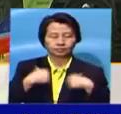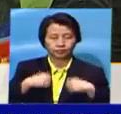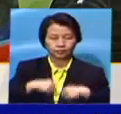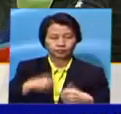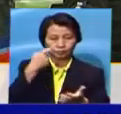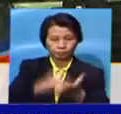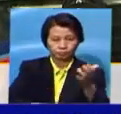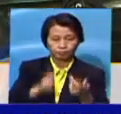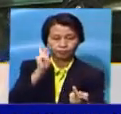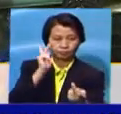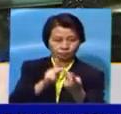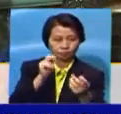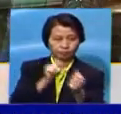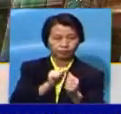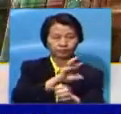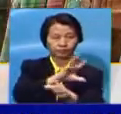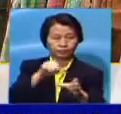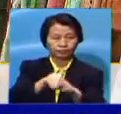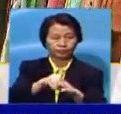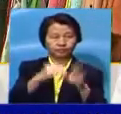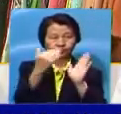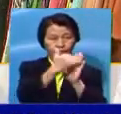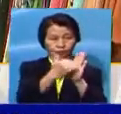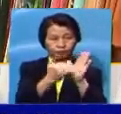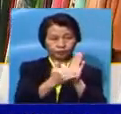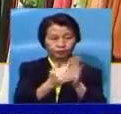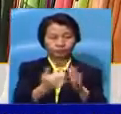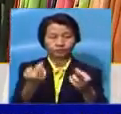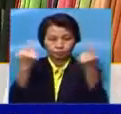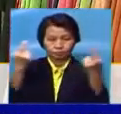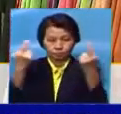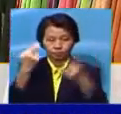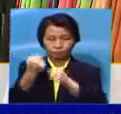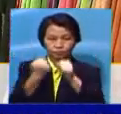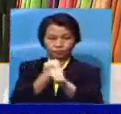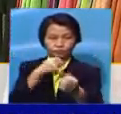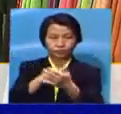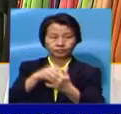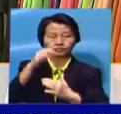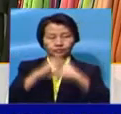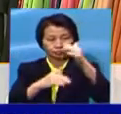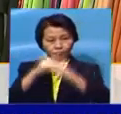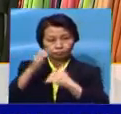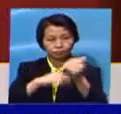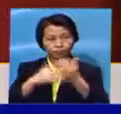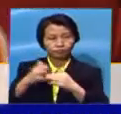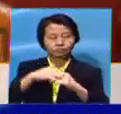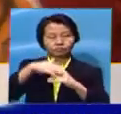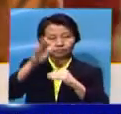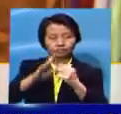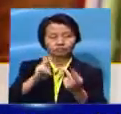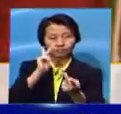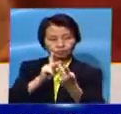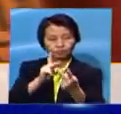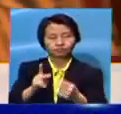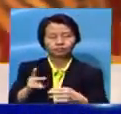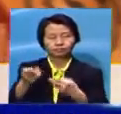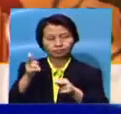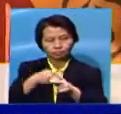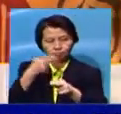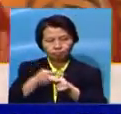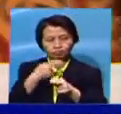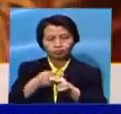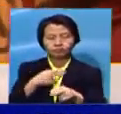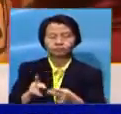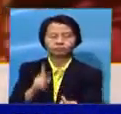kaftan batik semestinya termasuk dalam senarai pakaian raya Tahun ini kerana keselesaan potongannya lebih praktikal ringkas bergaya dan